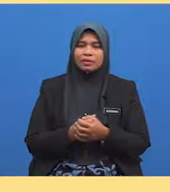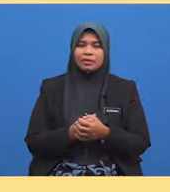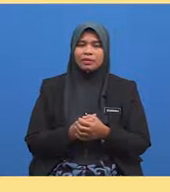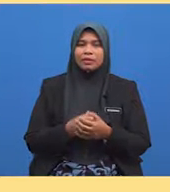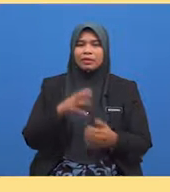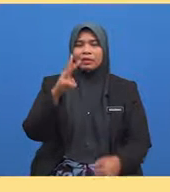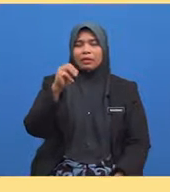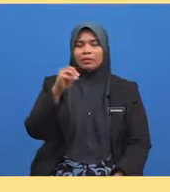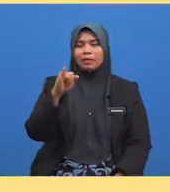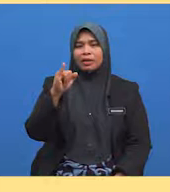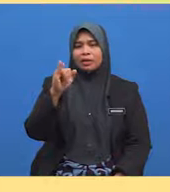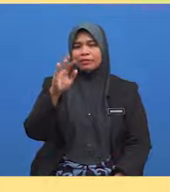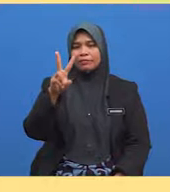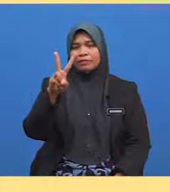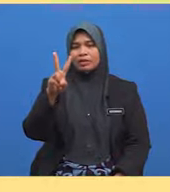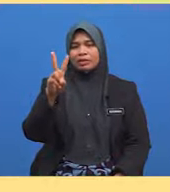MIBA,